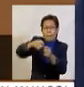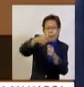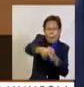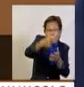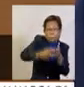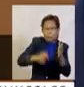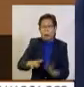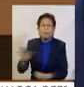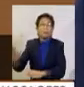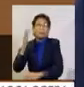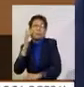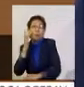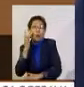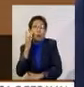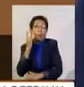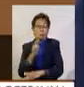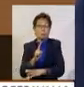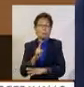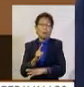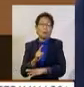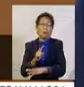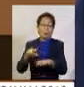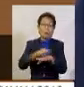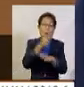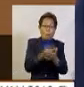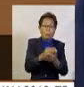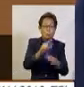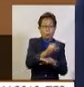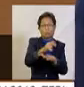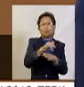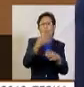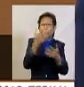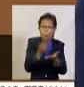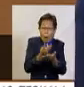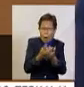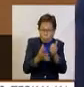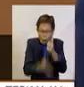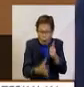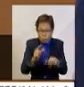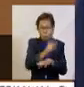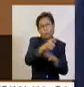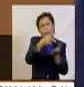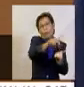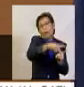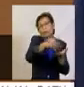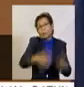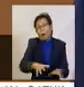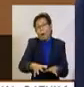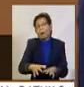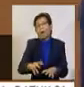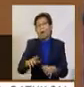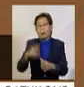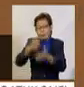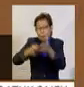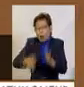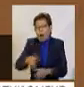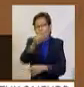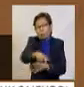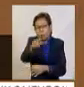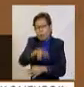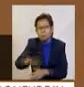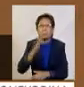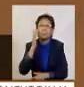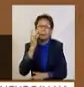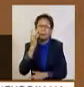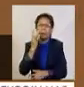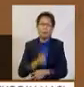itu adalah sesuatu perkara yang salah dan tidak seharusnya dilakukan.